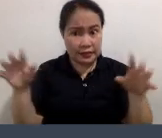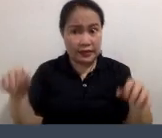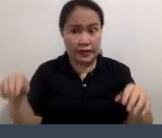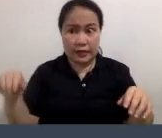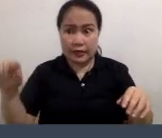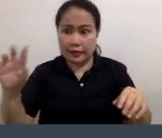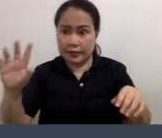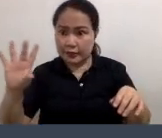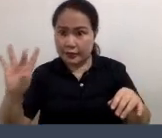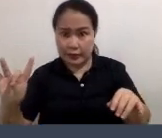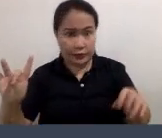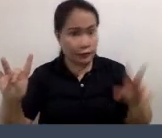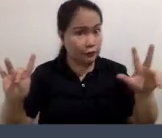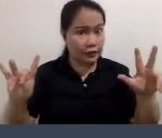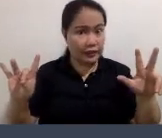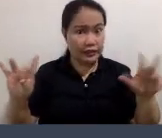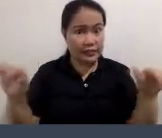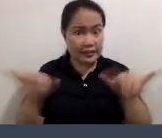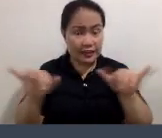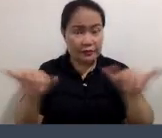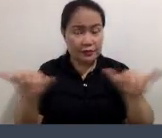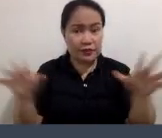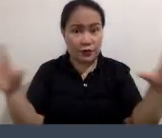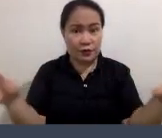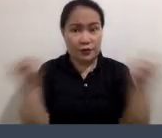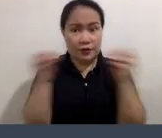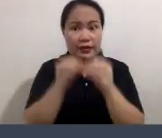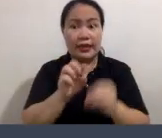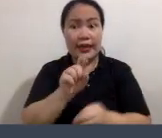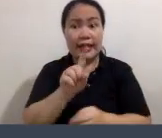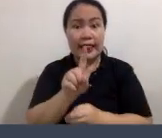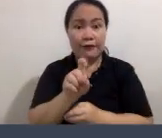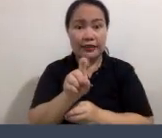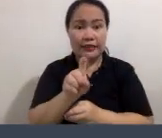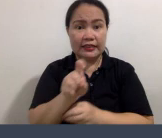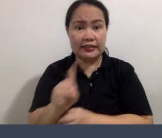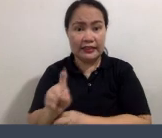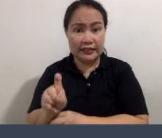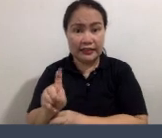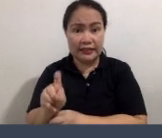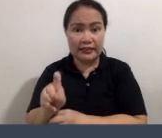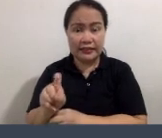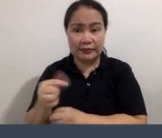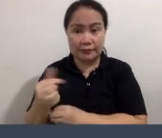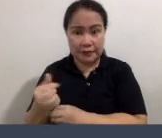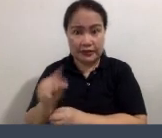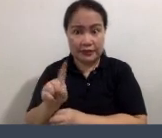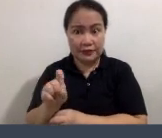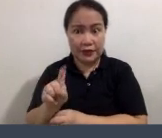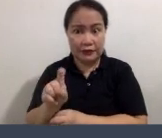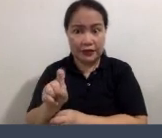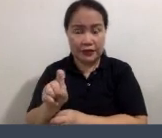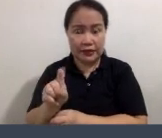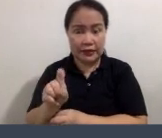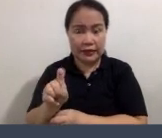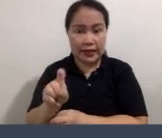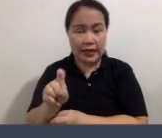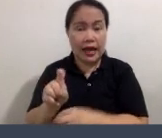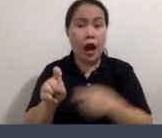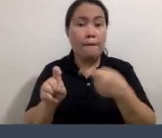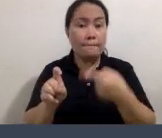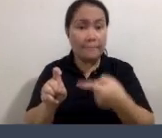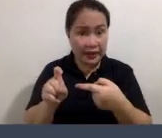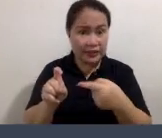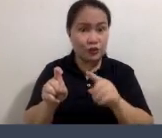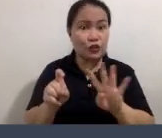ng sign. So, ito pareho siyang positive. Pagsamahin na muna natin siya. So, that is 11. Okay, positive 11 kasi